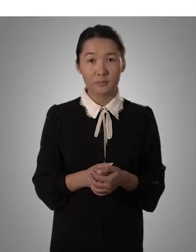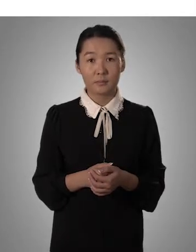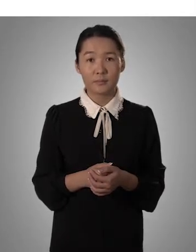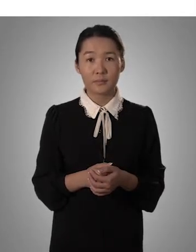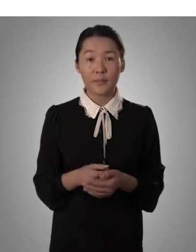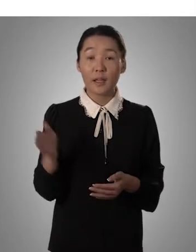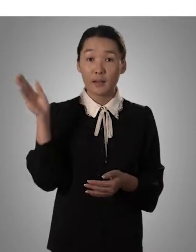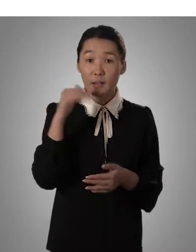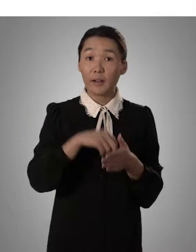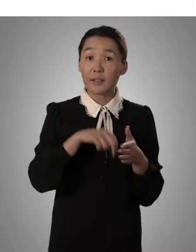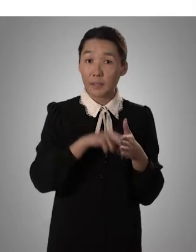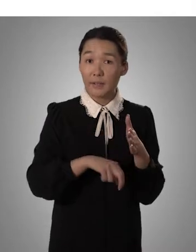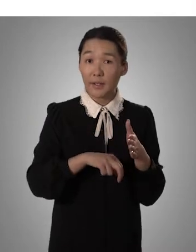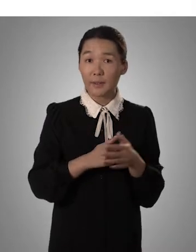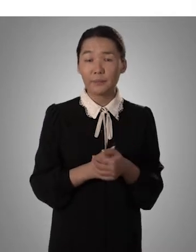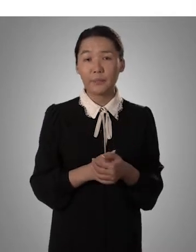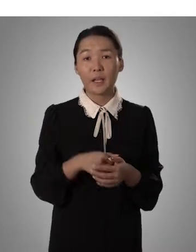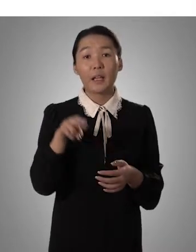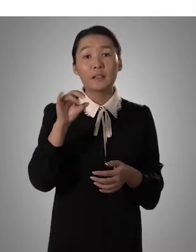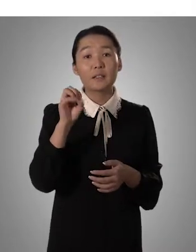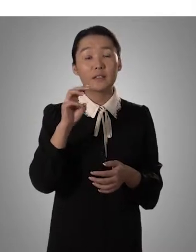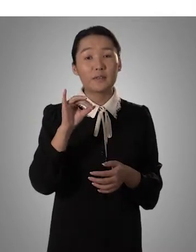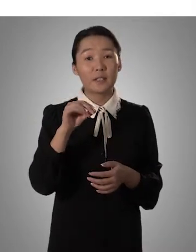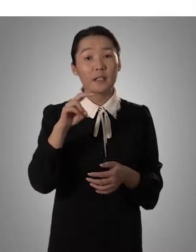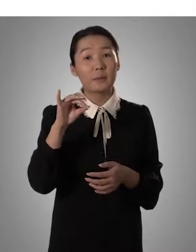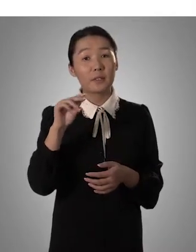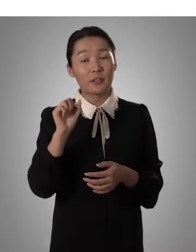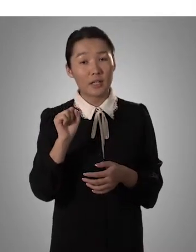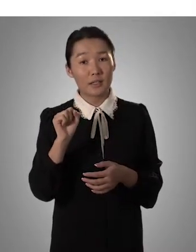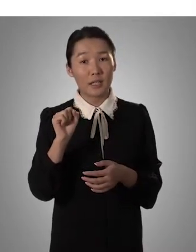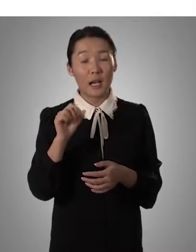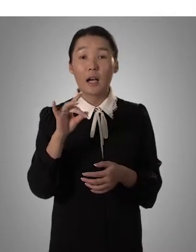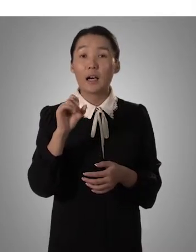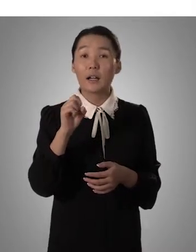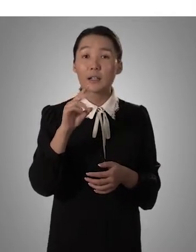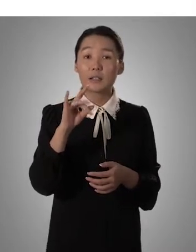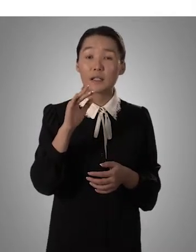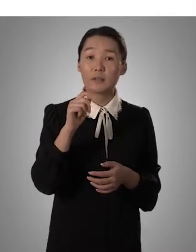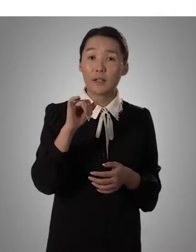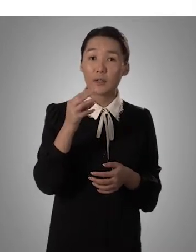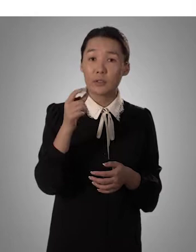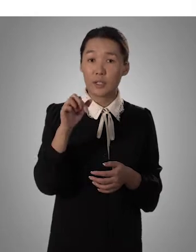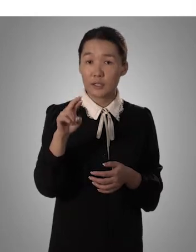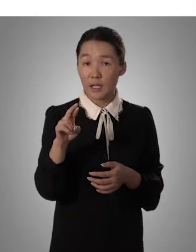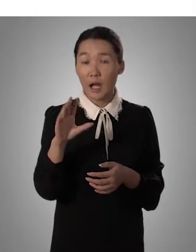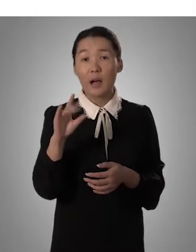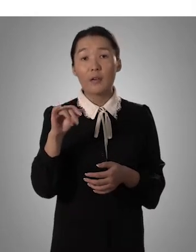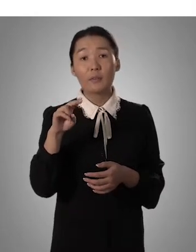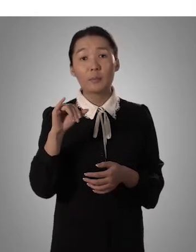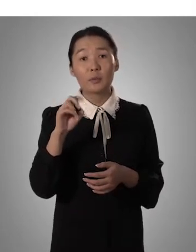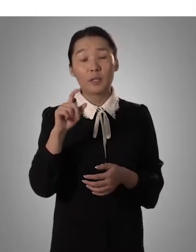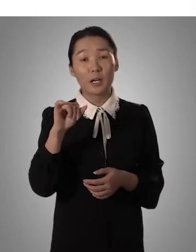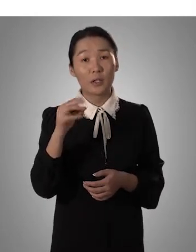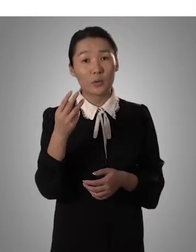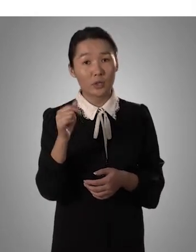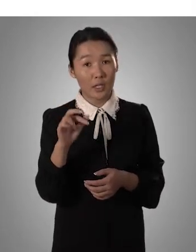давайте проверим действительно при части раскрывающаяся выпускающие раскрывающаяся